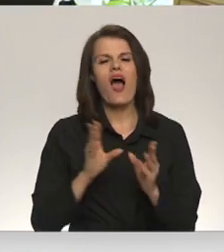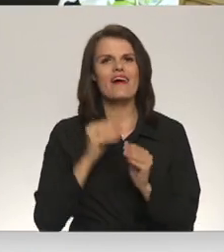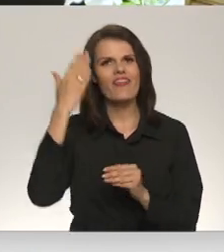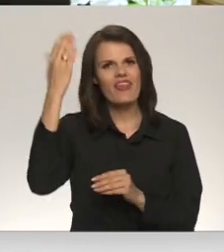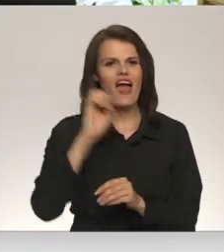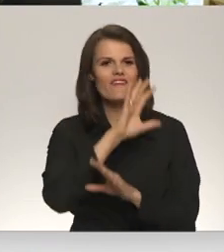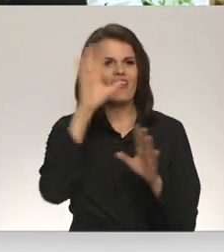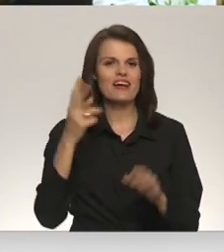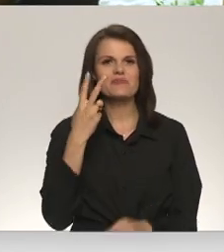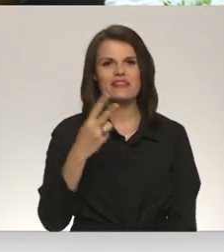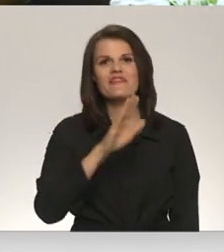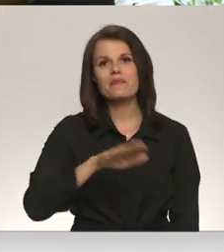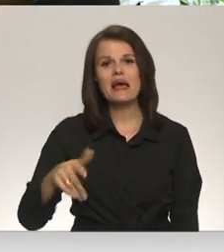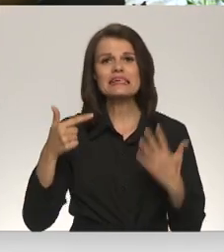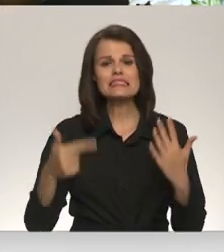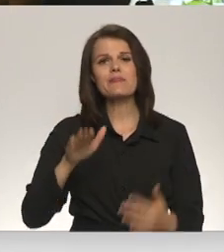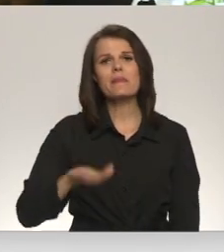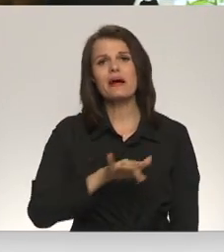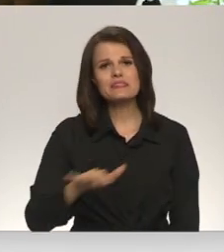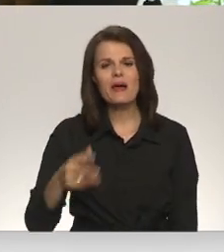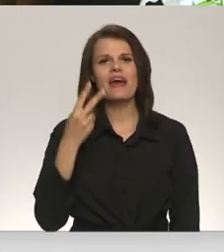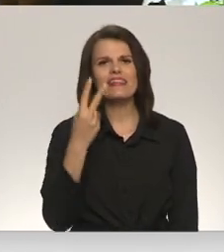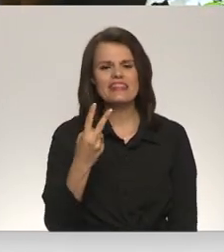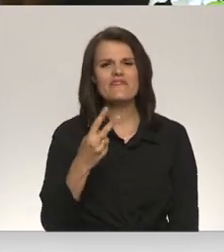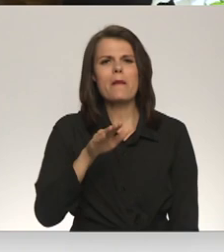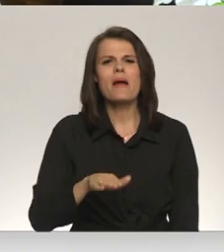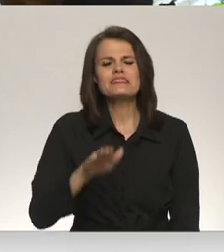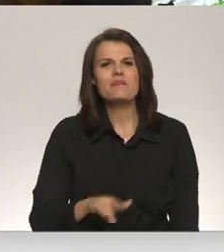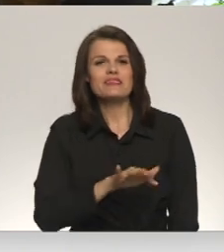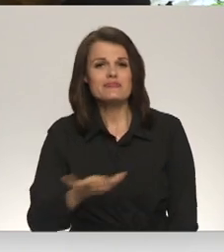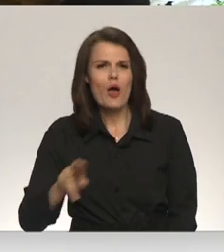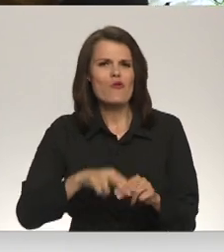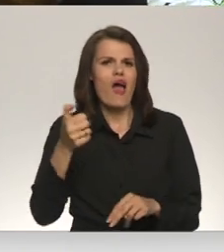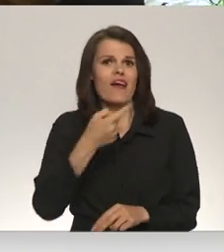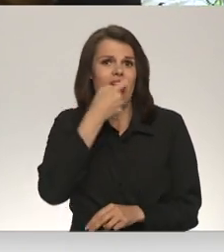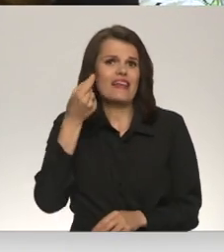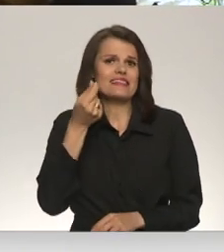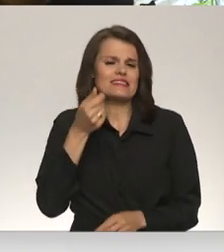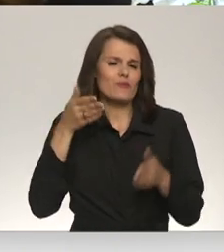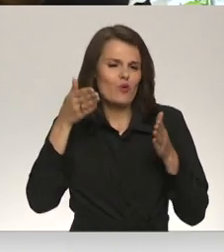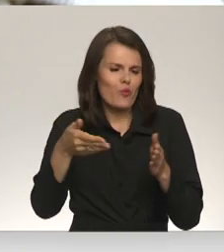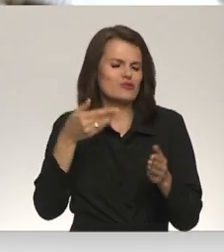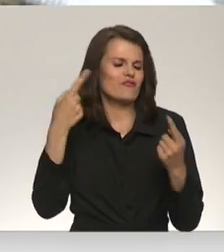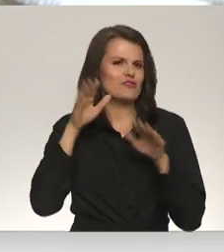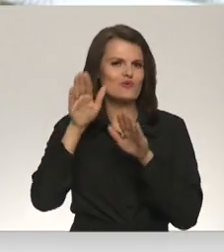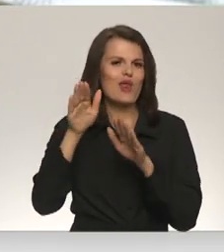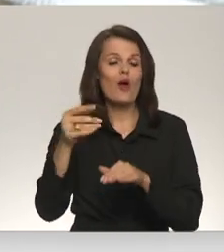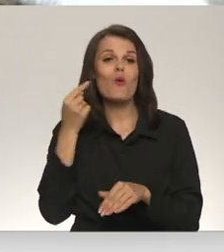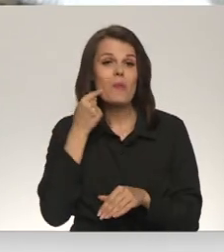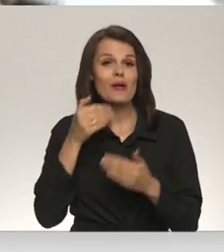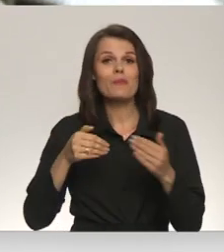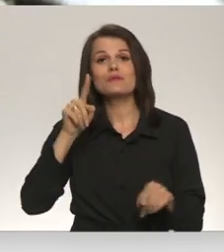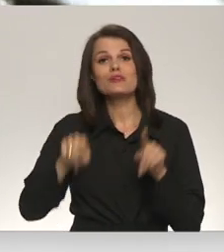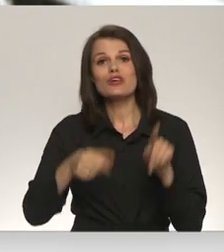Divi bērni, 7 mazbērni, 2 mazmazbērni un teju gadsimtu ilgs mūžs, kurš visu laiku aizrit Madonas apkārtnē. Tiesa pirms pāris